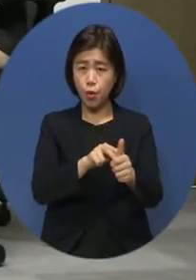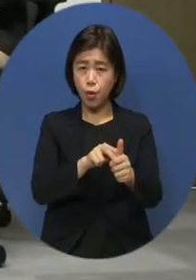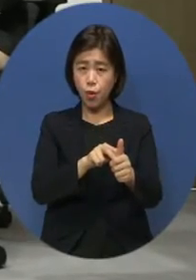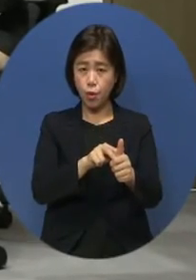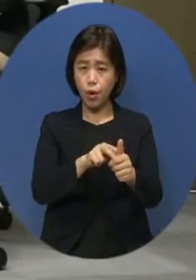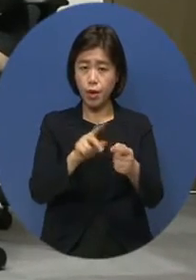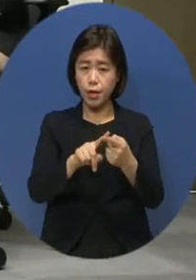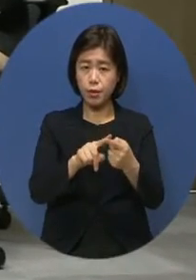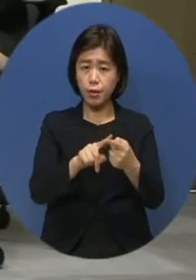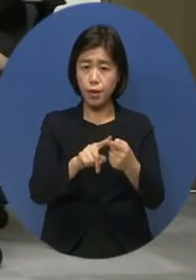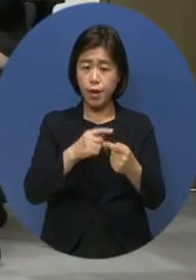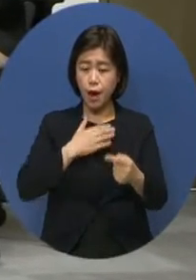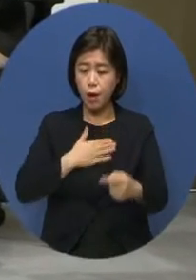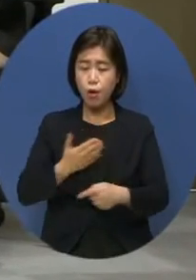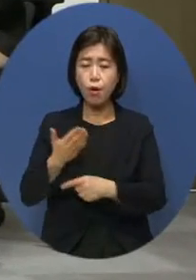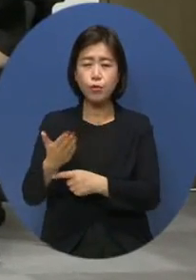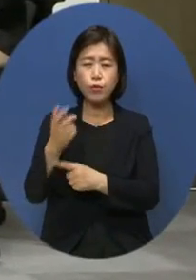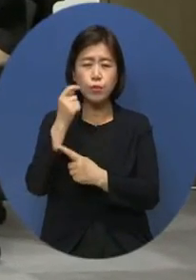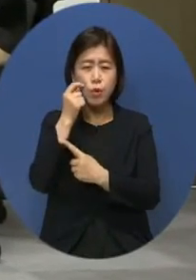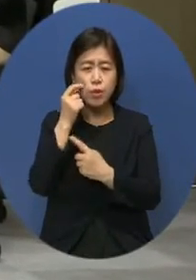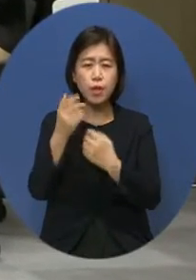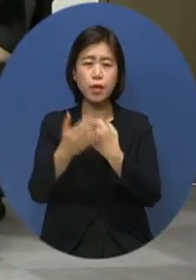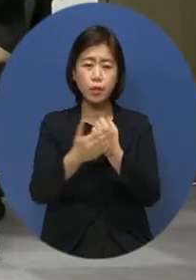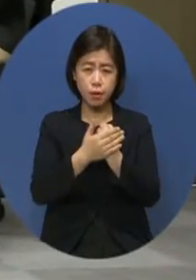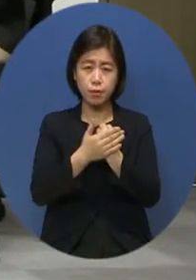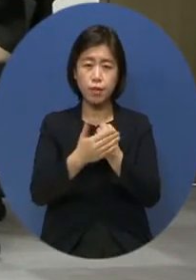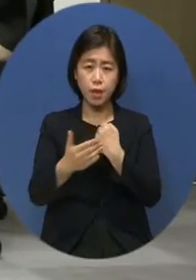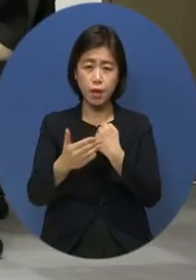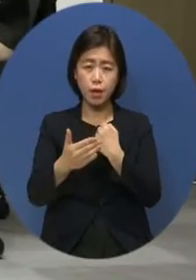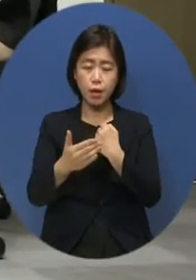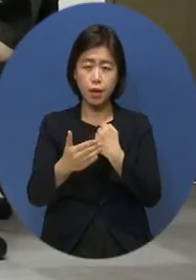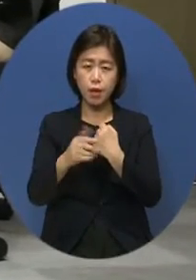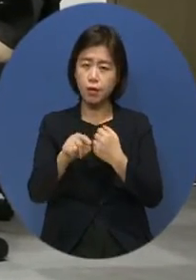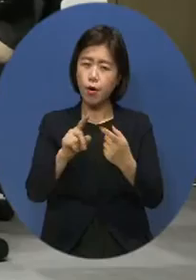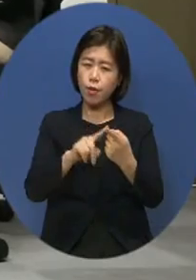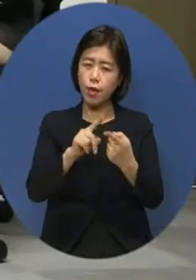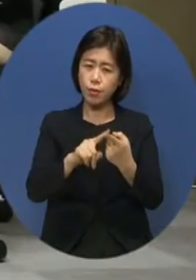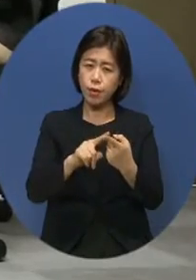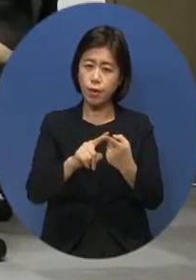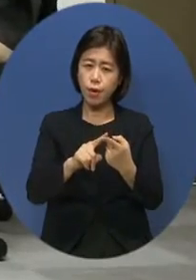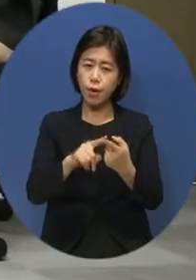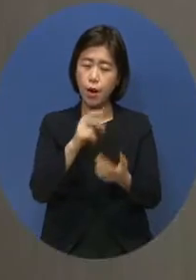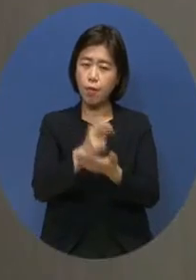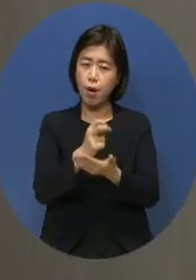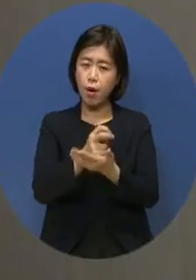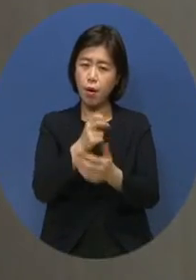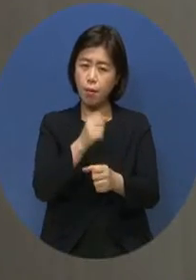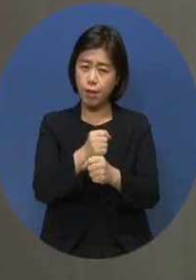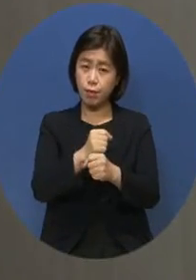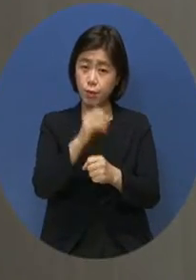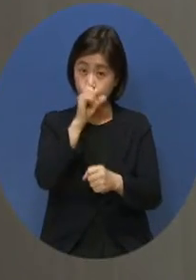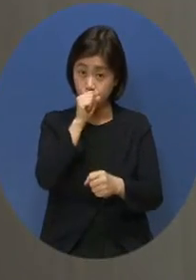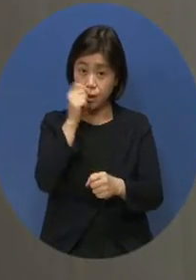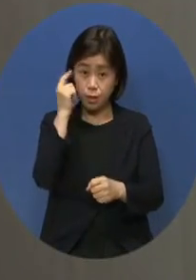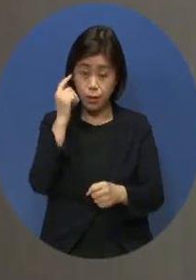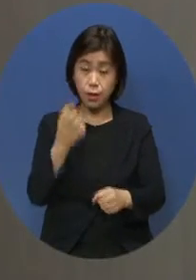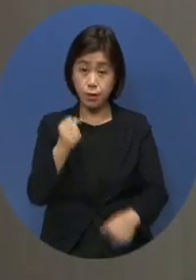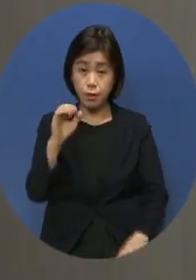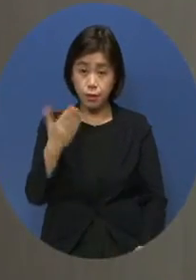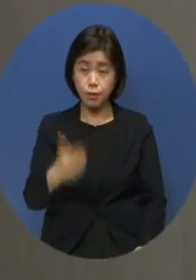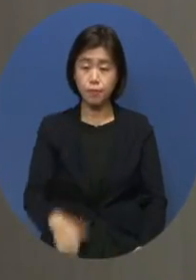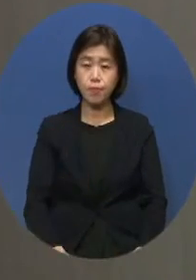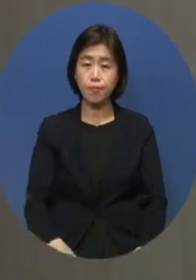의무화하고 있지 않기 때문에 그 부분에 대한 보완을 하는 이제 법령을 발의하기도 했고 또 법은 아니지만 어쨌든